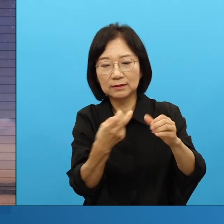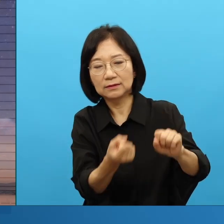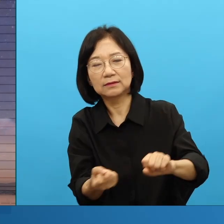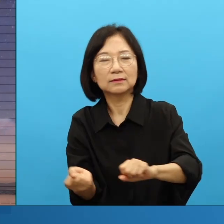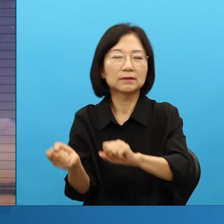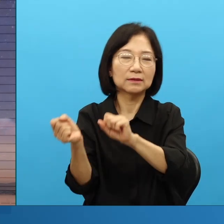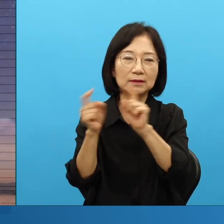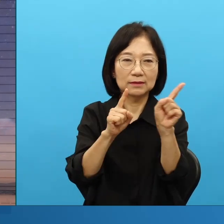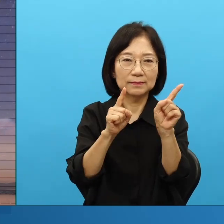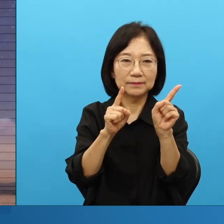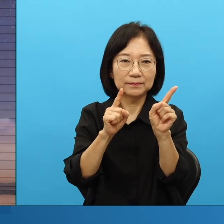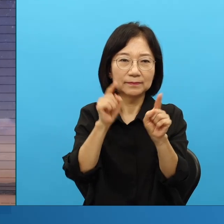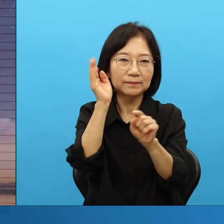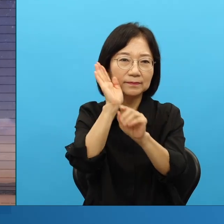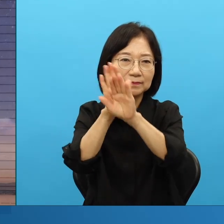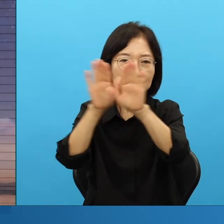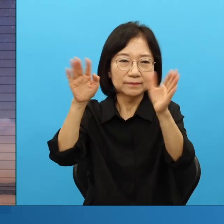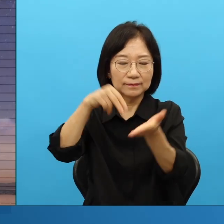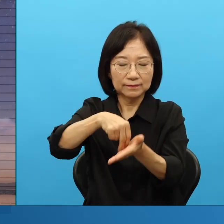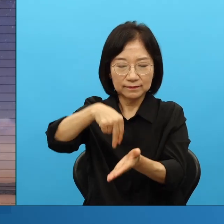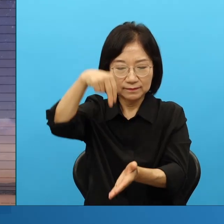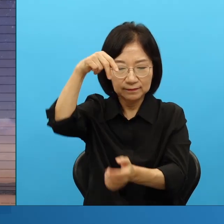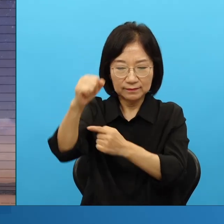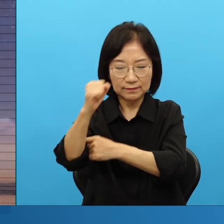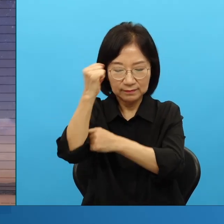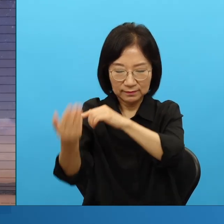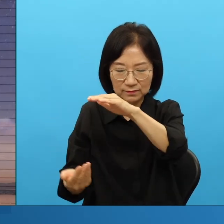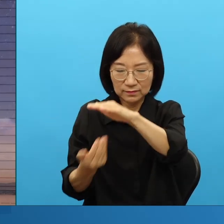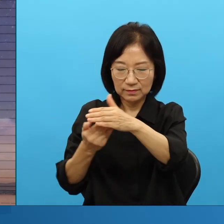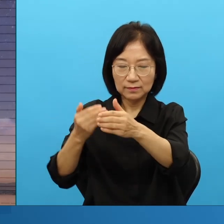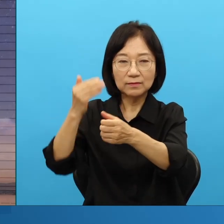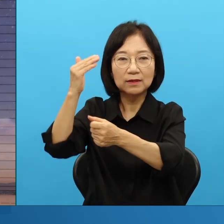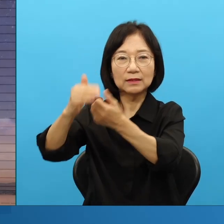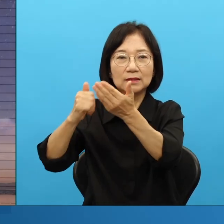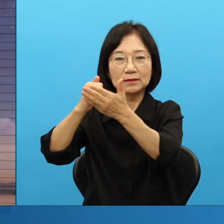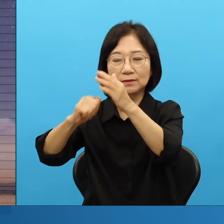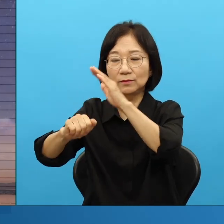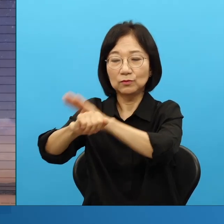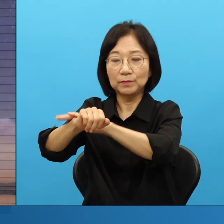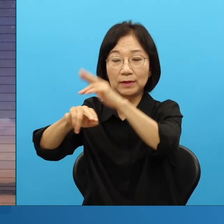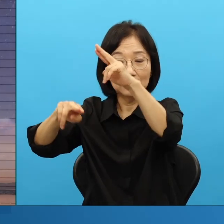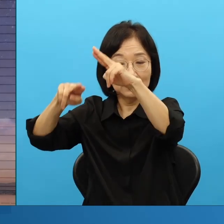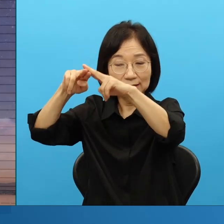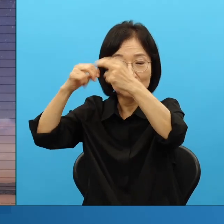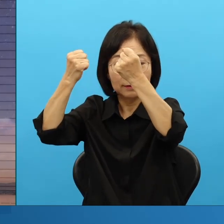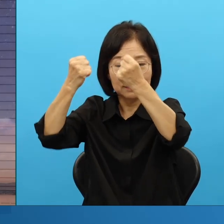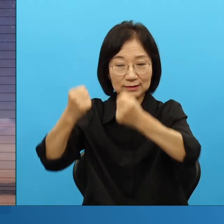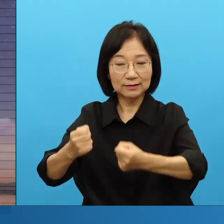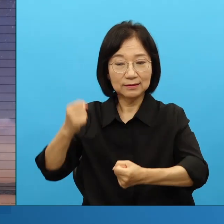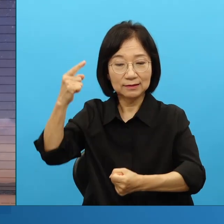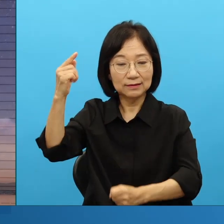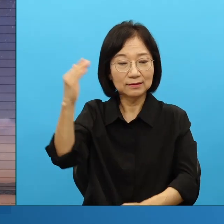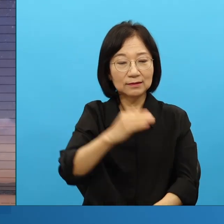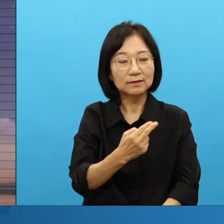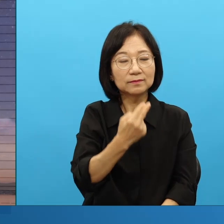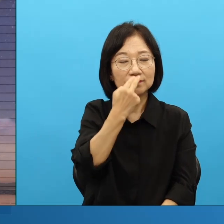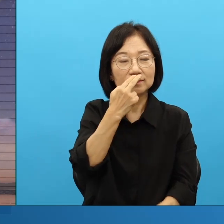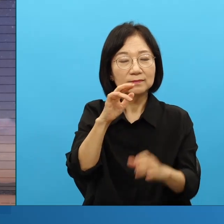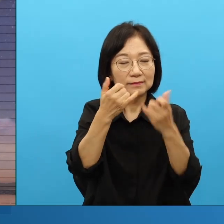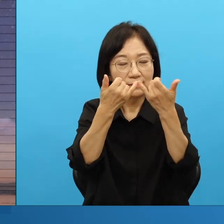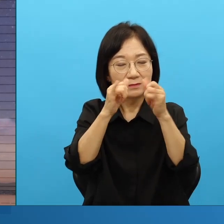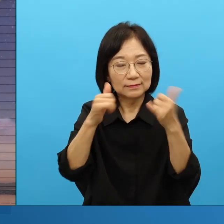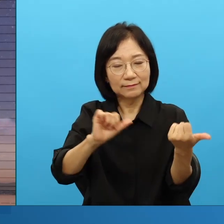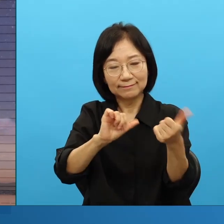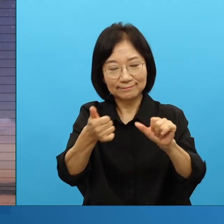죽은 자 가운데서 다시 살아나시며 하늘에 오르사 전능하신 하나님 우편에 앉아 계시다가